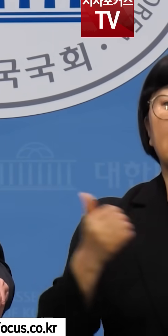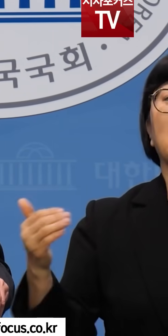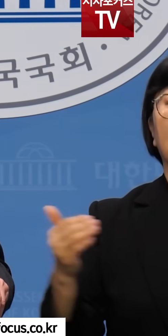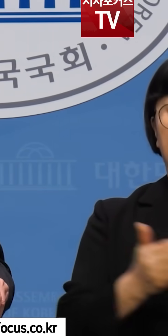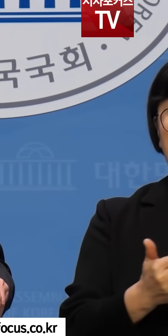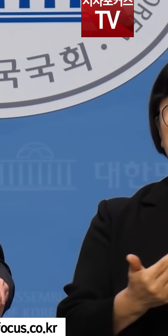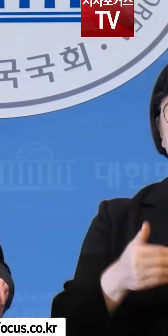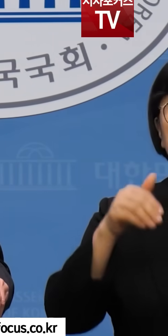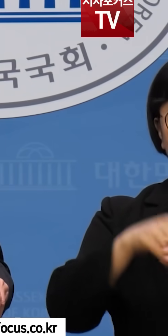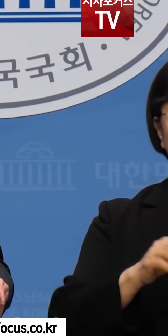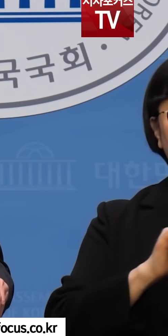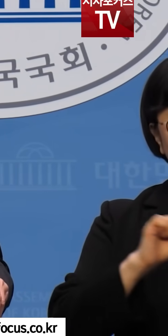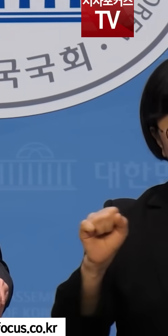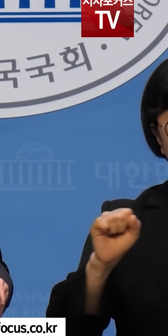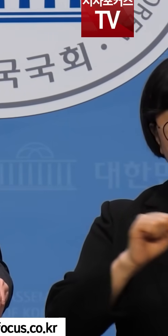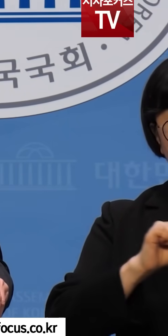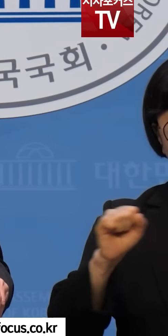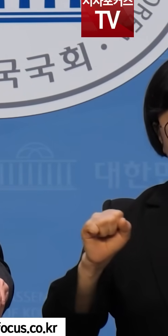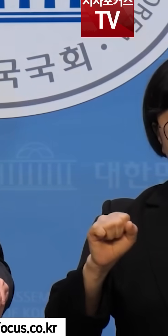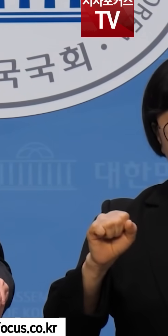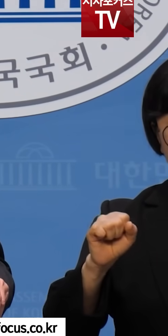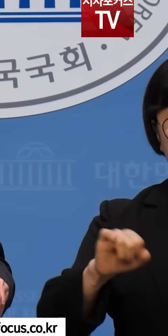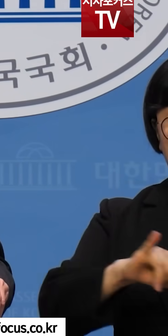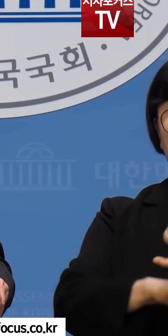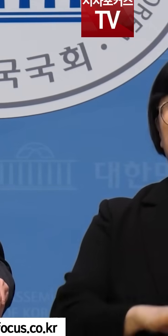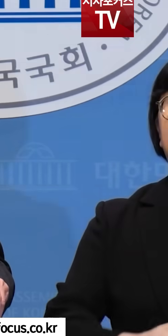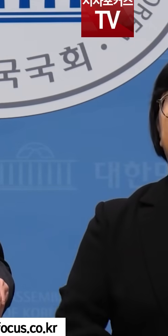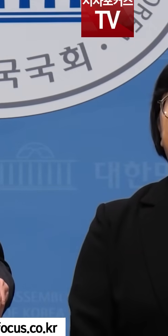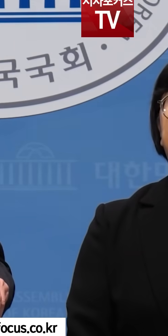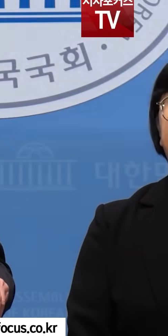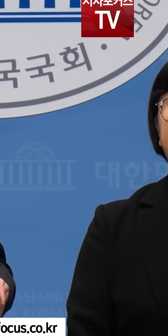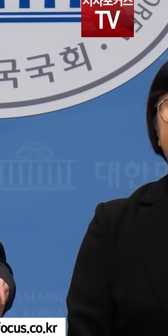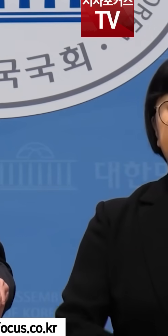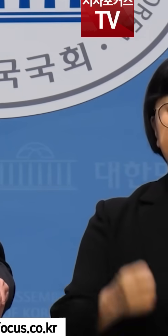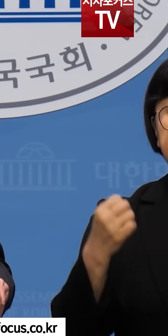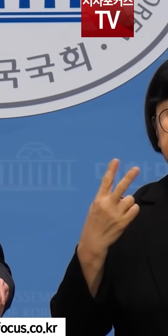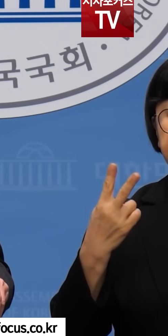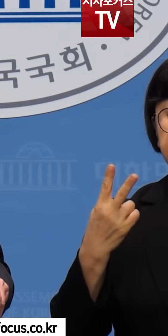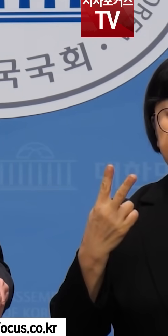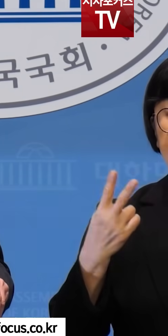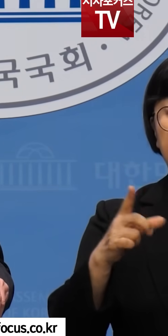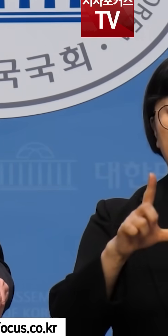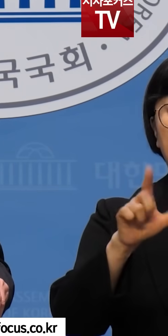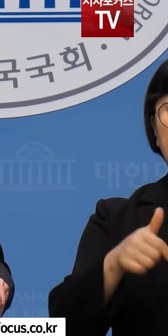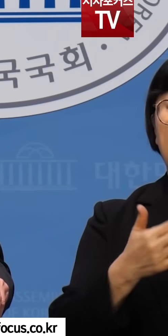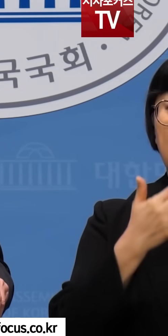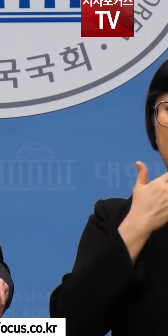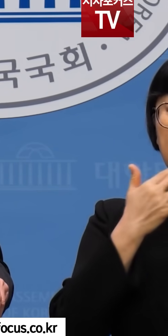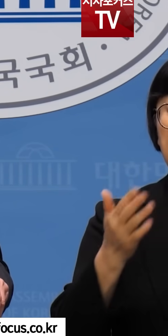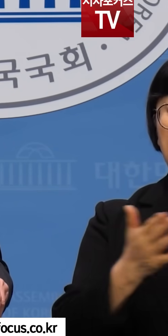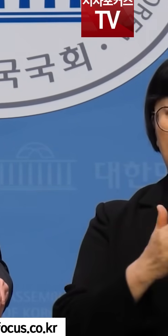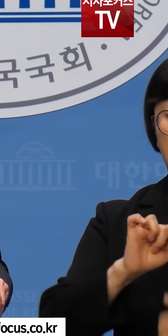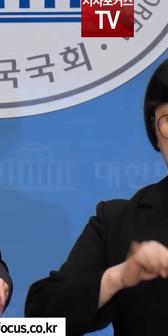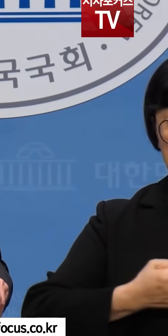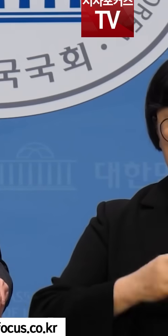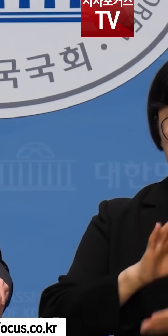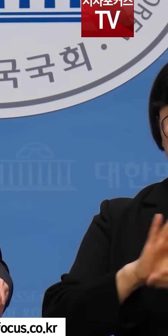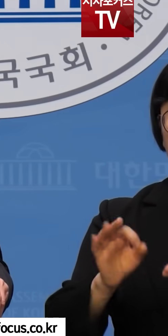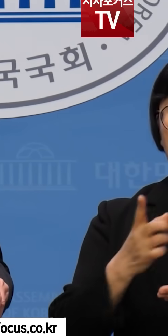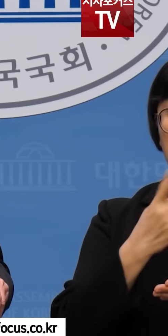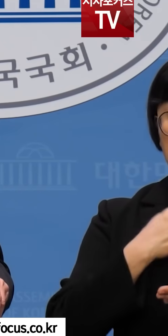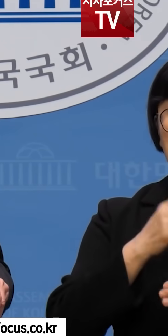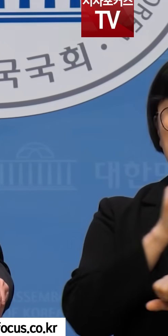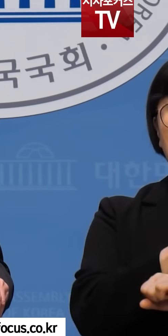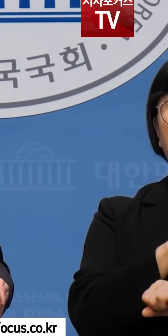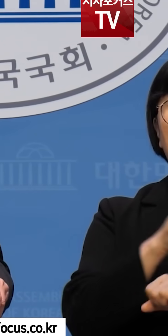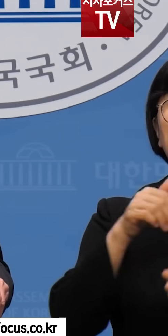저하고 같이 해주시기로 해주셨습니다. 나아가서 시간이 없는 관계로 본인이 사용하던